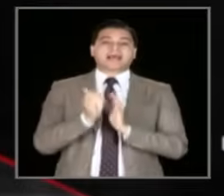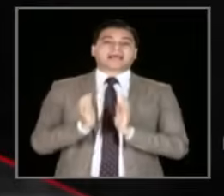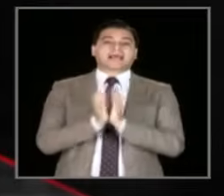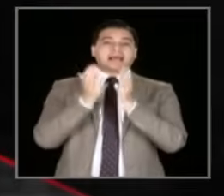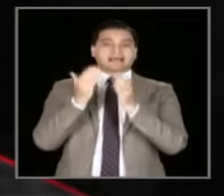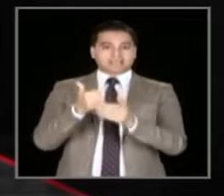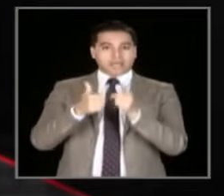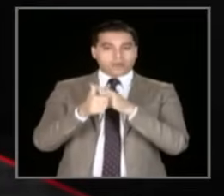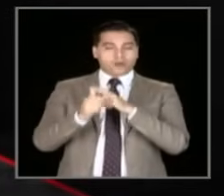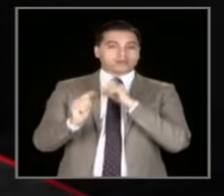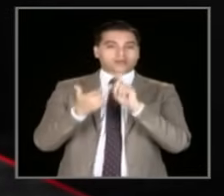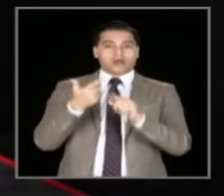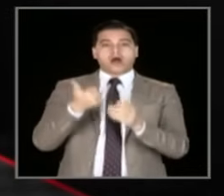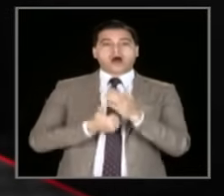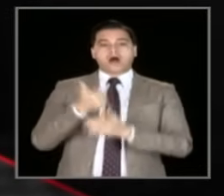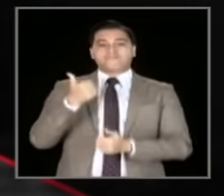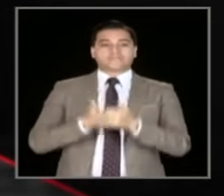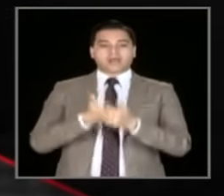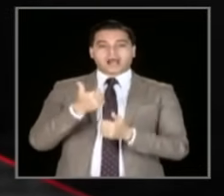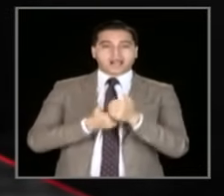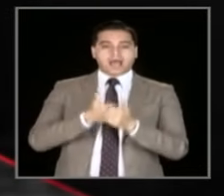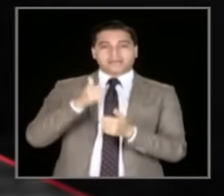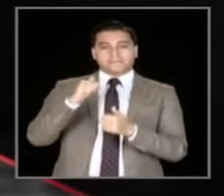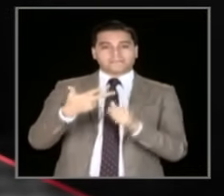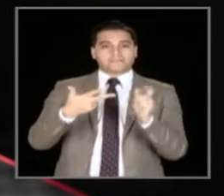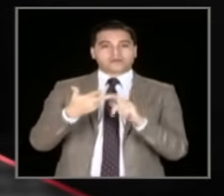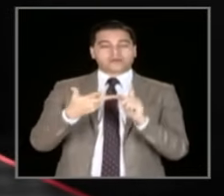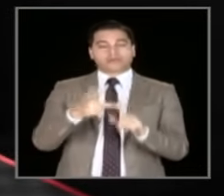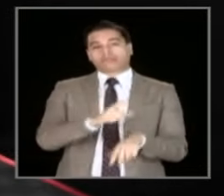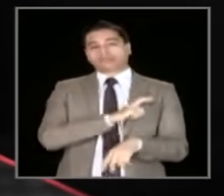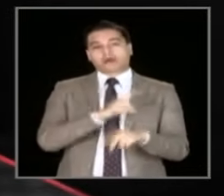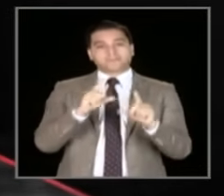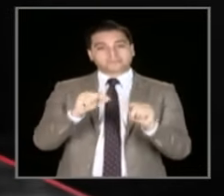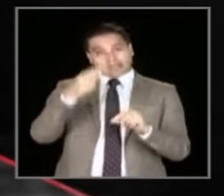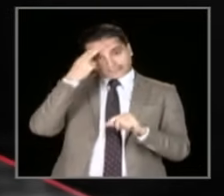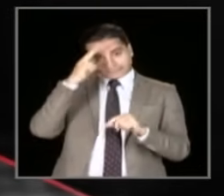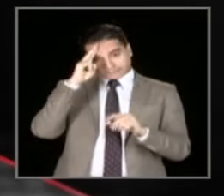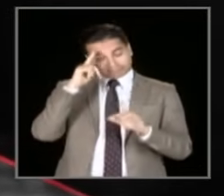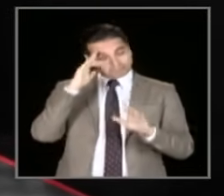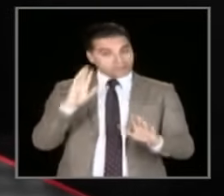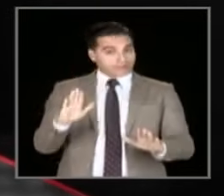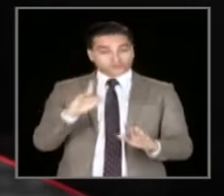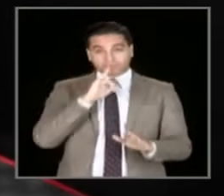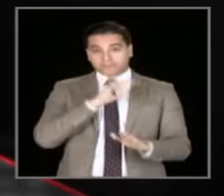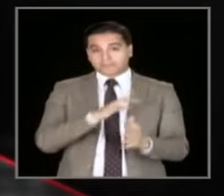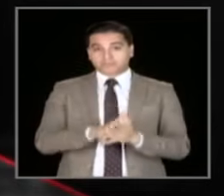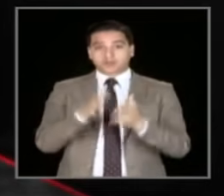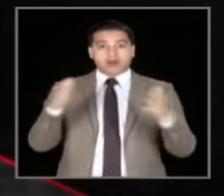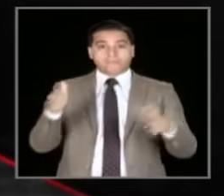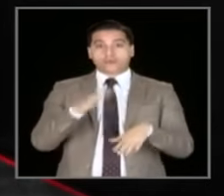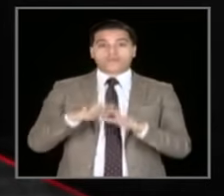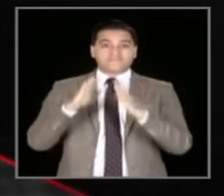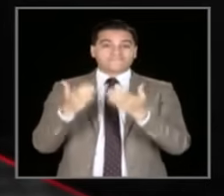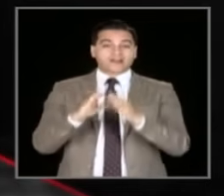بكاس البطوله؟ ومين اللي هيحصل على لقب افضل لاعب؟ ومين هو الطالب المثالي؟ أما